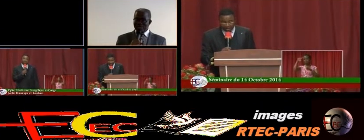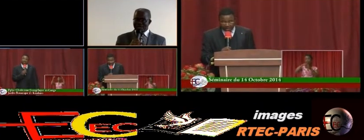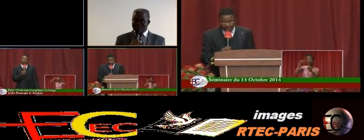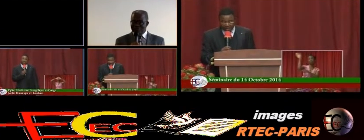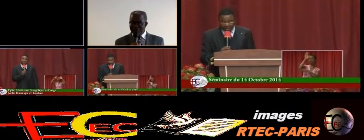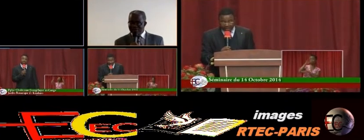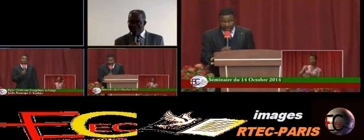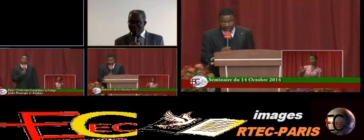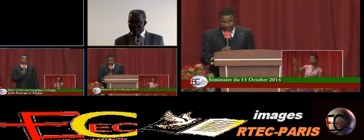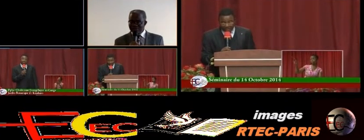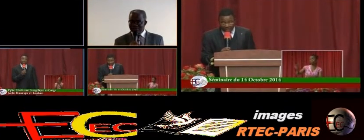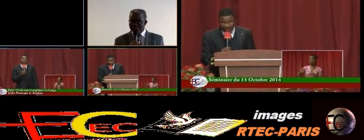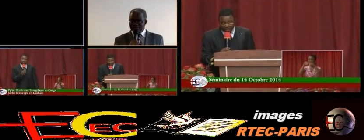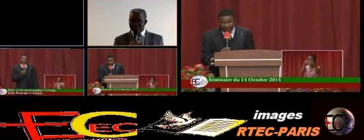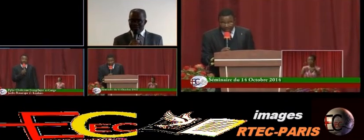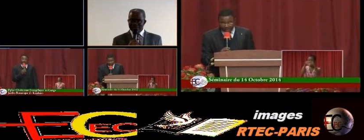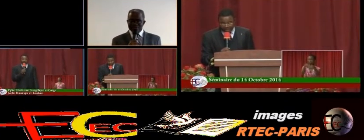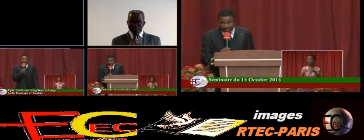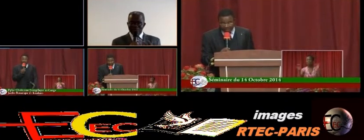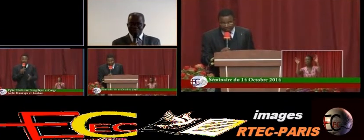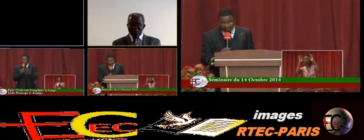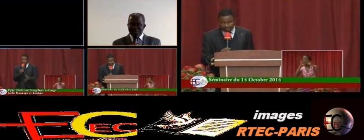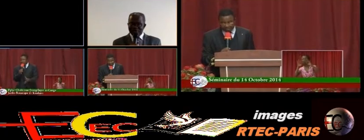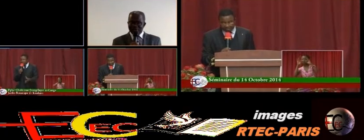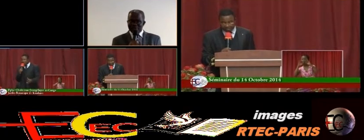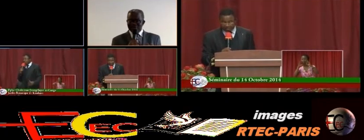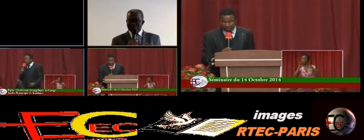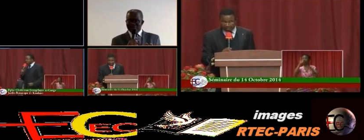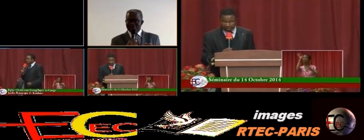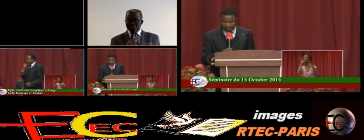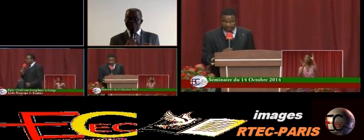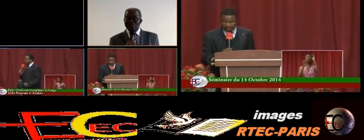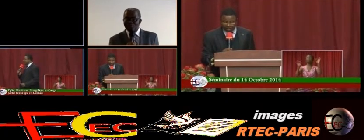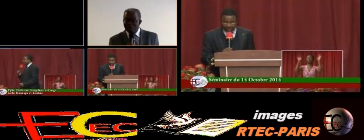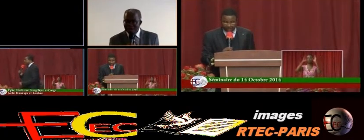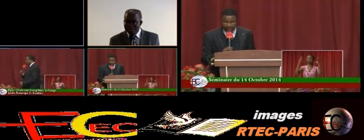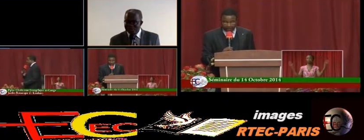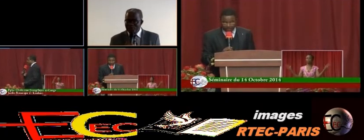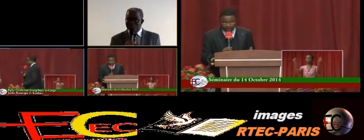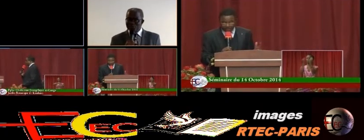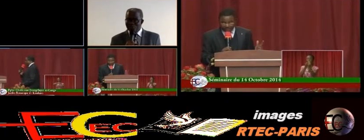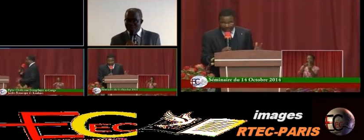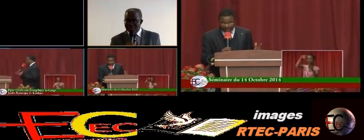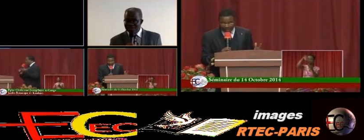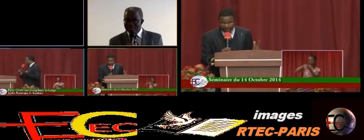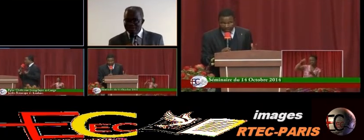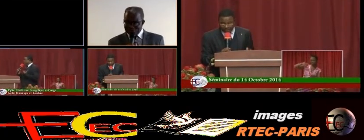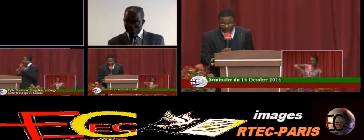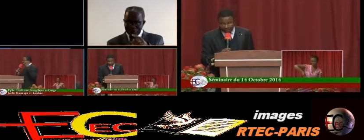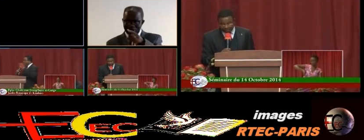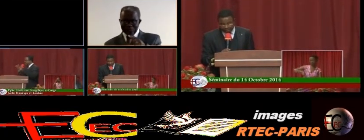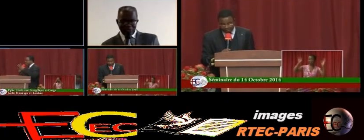moissonnent. Ils n'amassent rien dans de greniers. Et votre Père Céleste